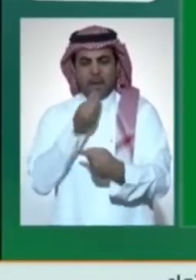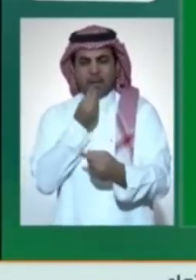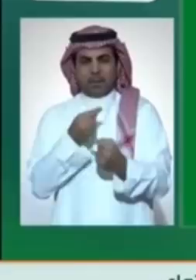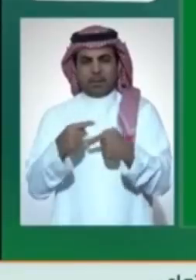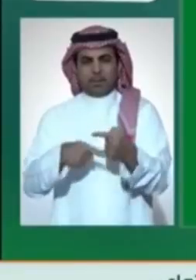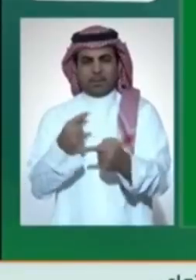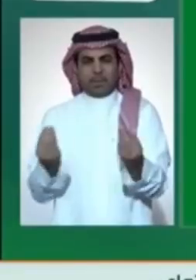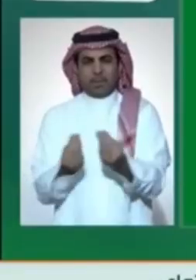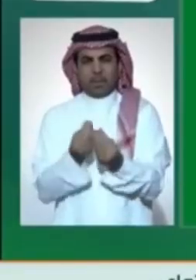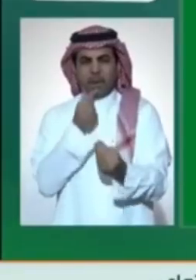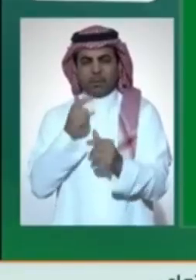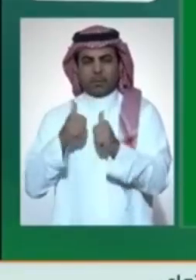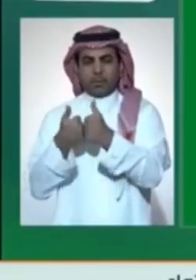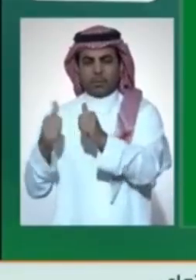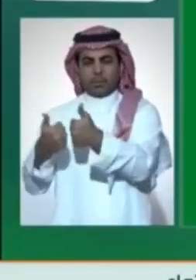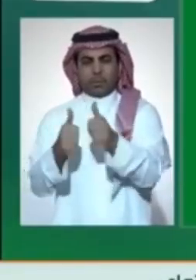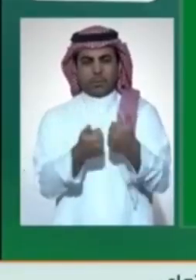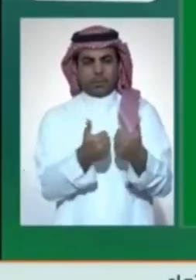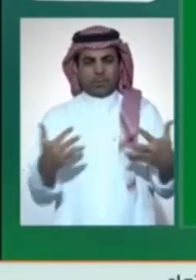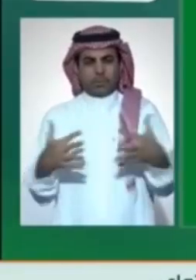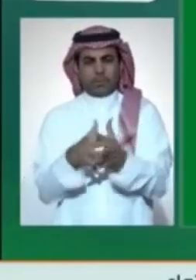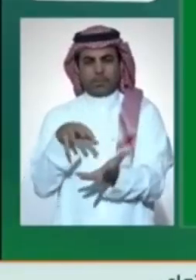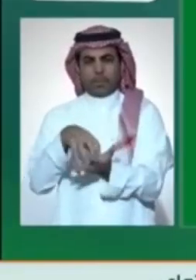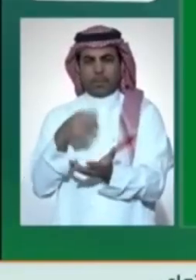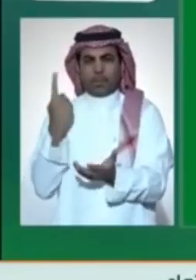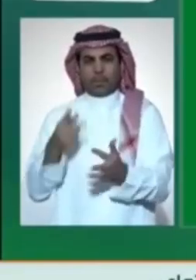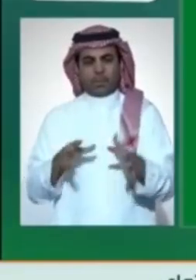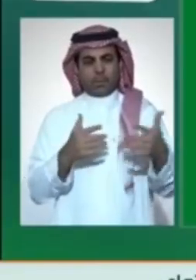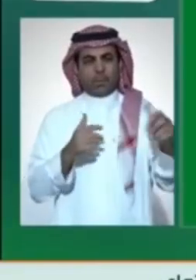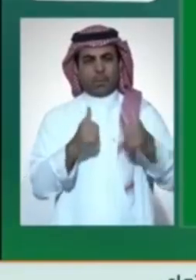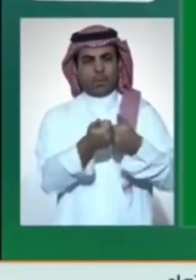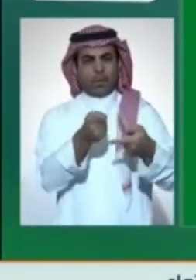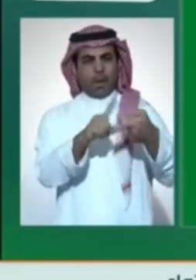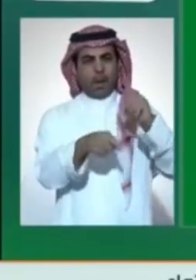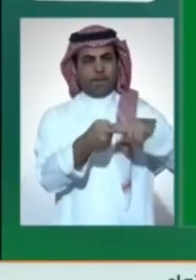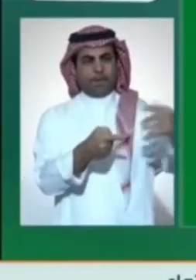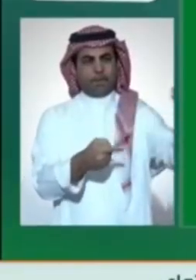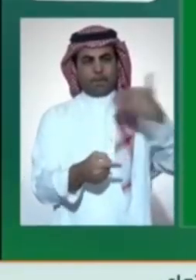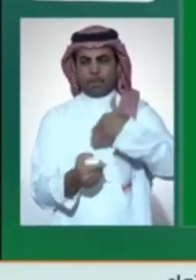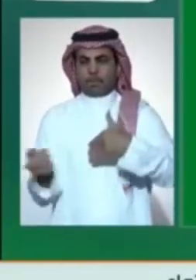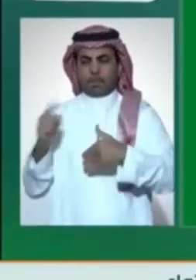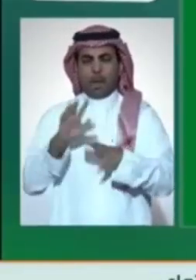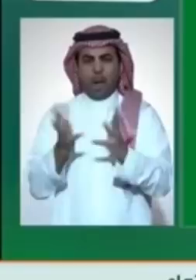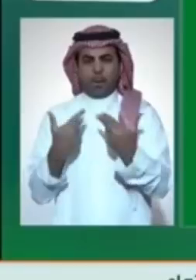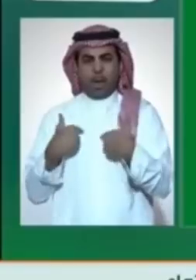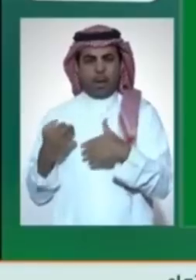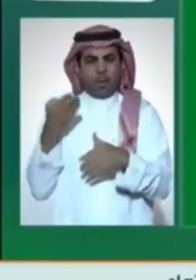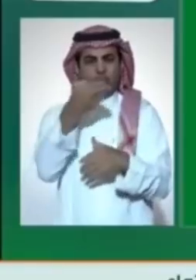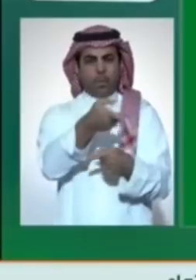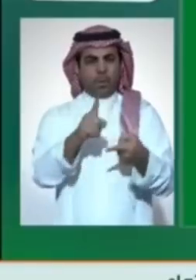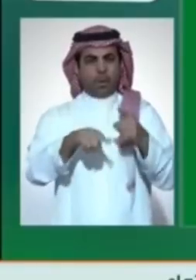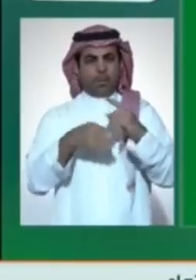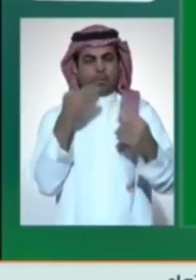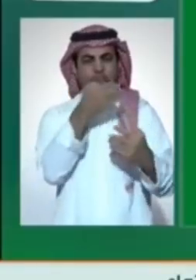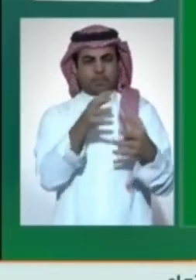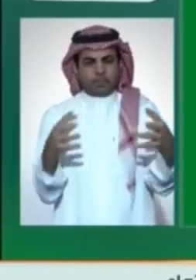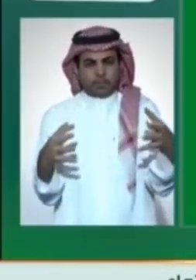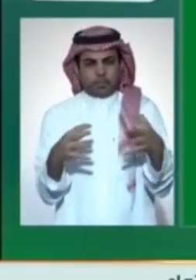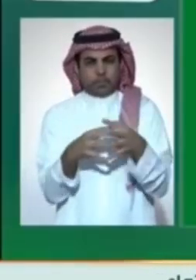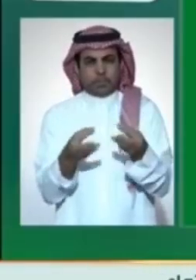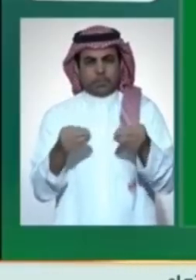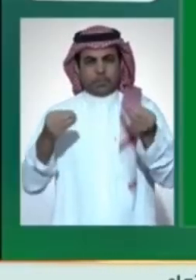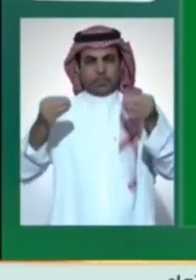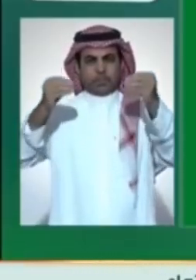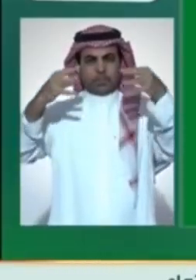يعني مجموعة أسر من أكثر من منزل في وقت واحد، تبادل زيارات بطريقة قد تكون مكثفة.